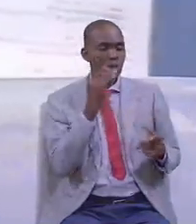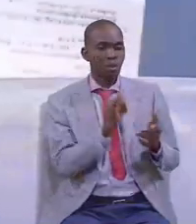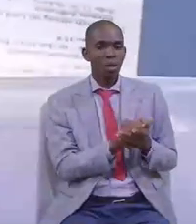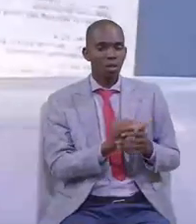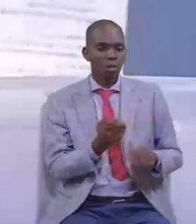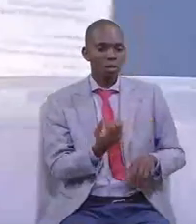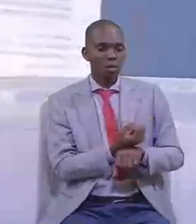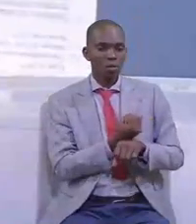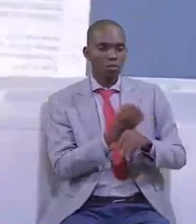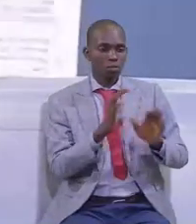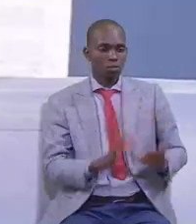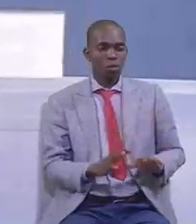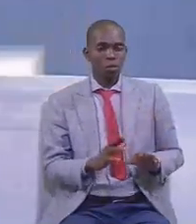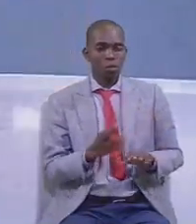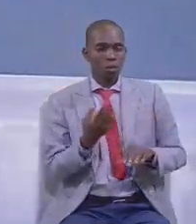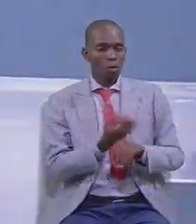Et l'eau sortira pour eux.